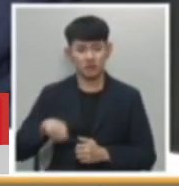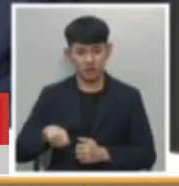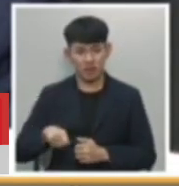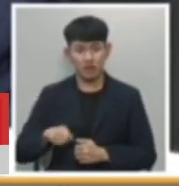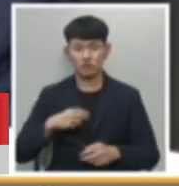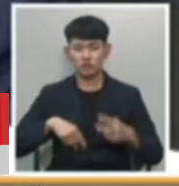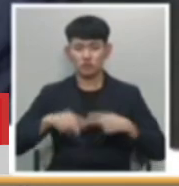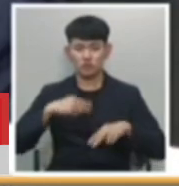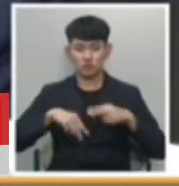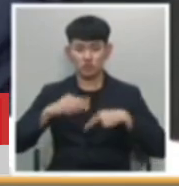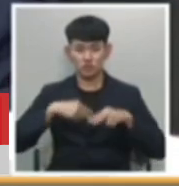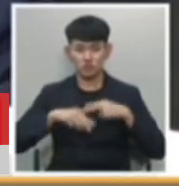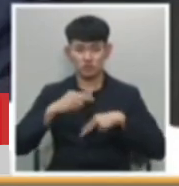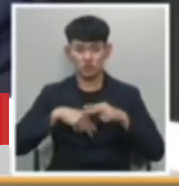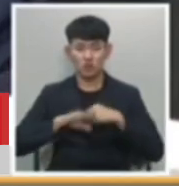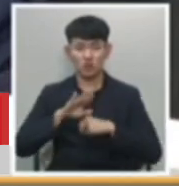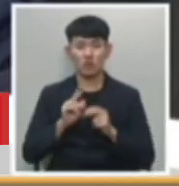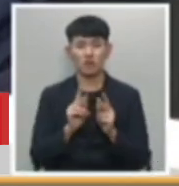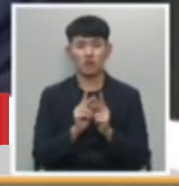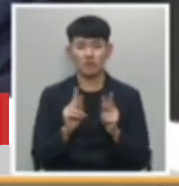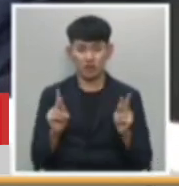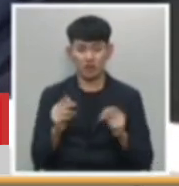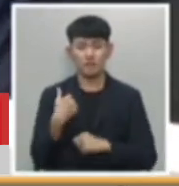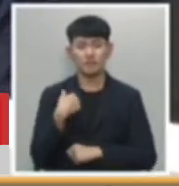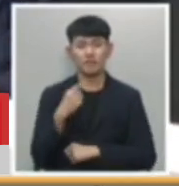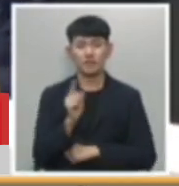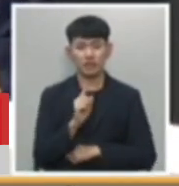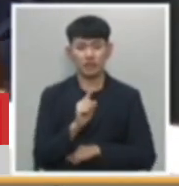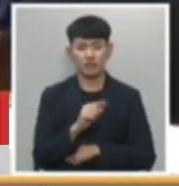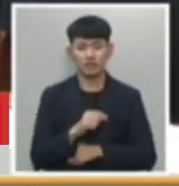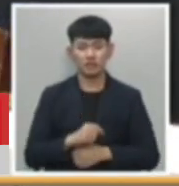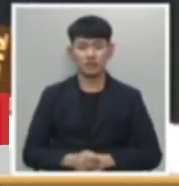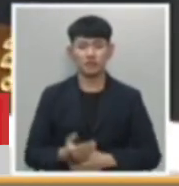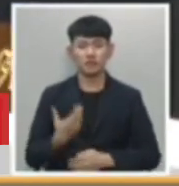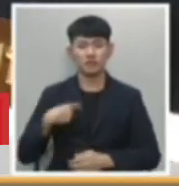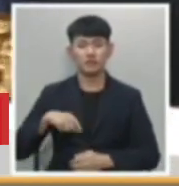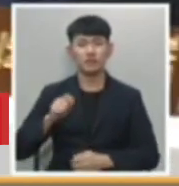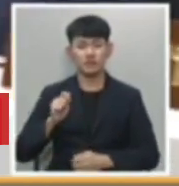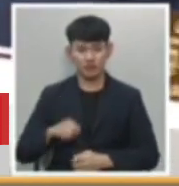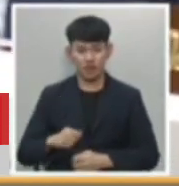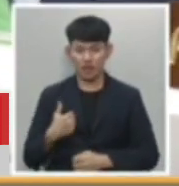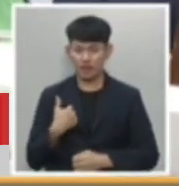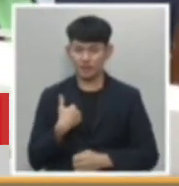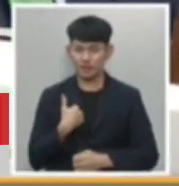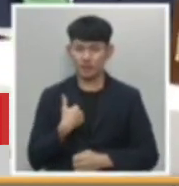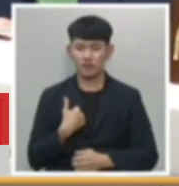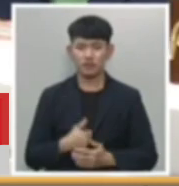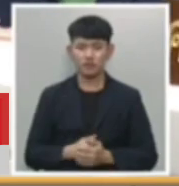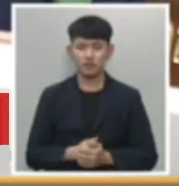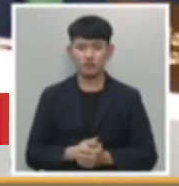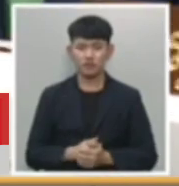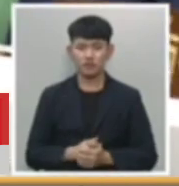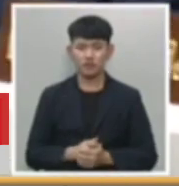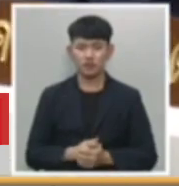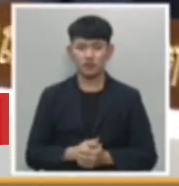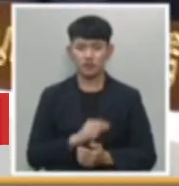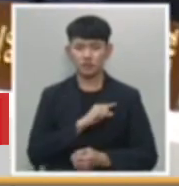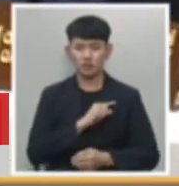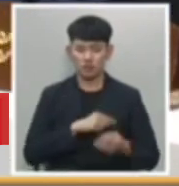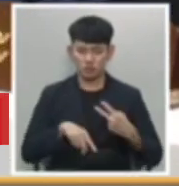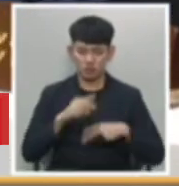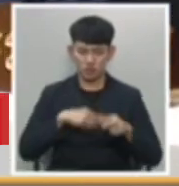ราตรวจในคณะกรรมการก็คือ3สารนั้นมีด่านที่ตรวจได้แค่5